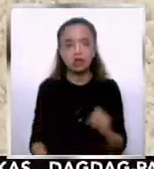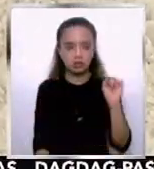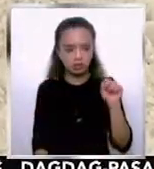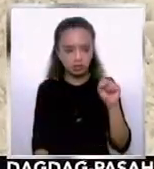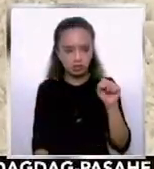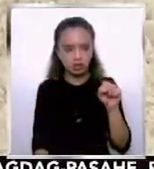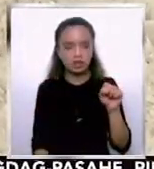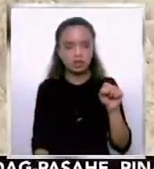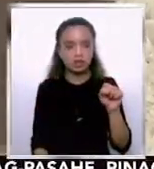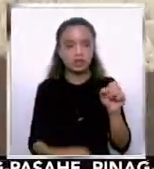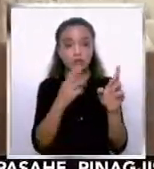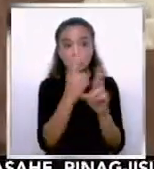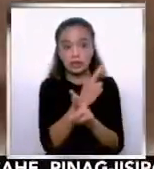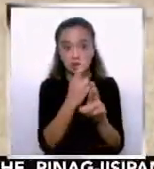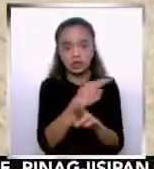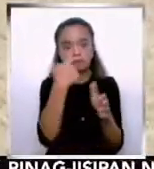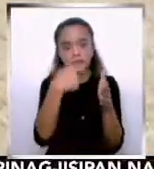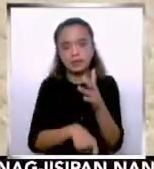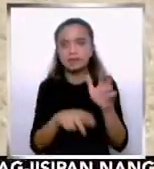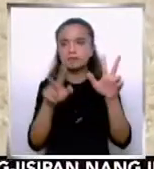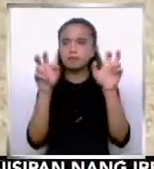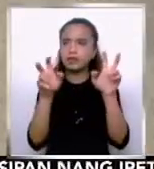regular meal rice, yung tinatawag nating